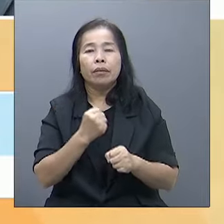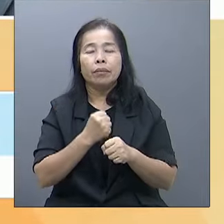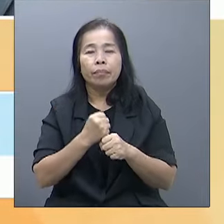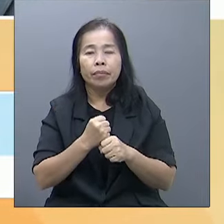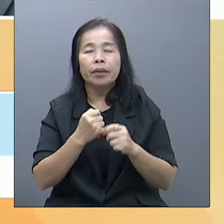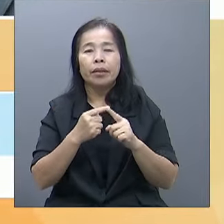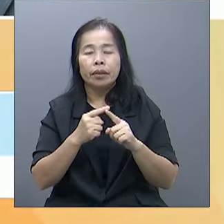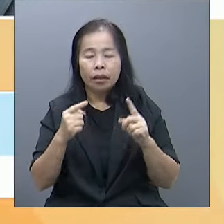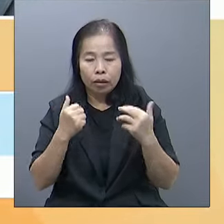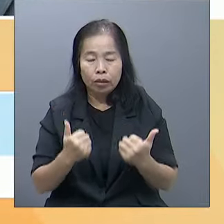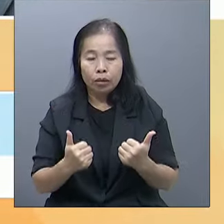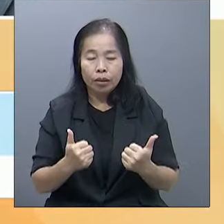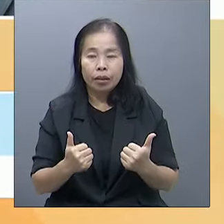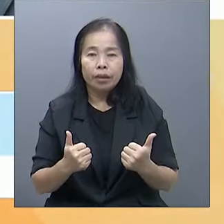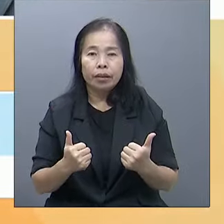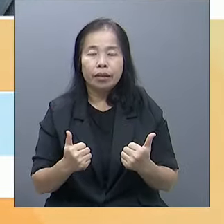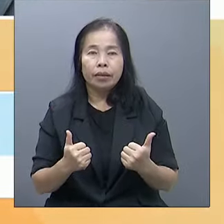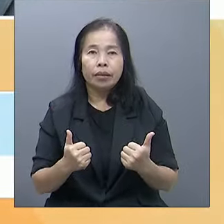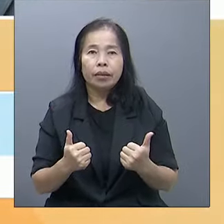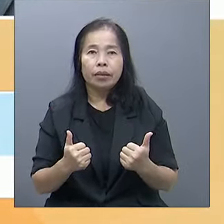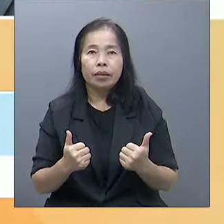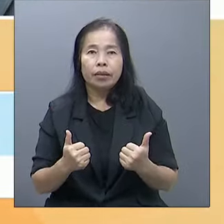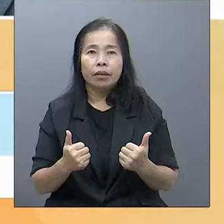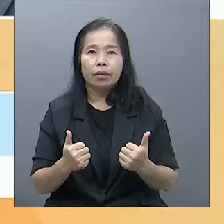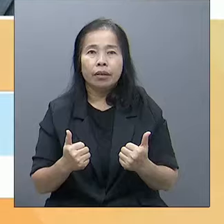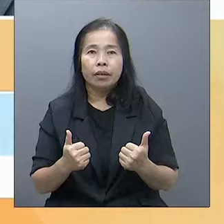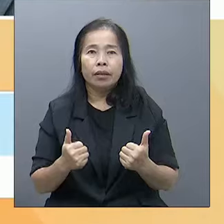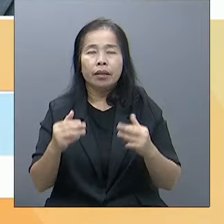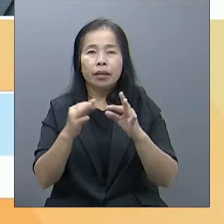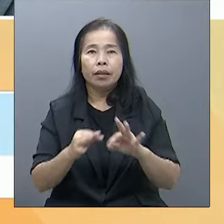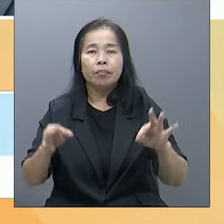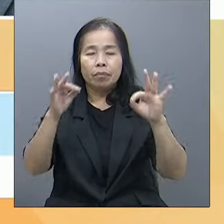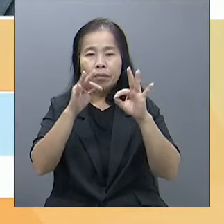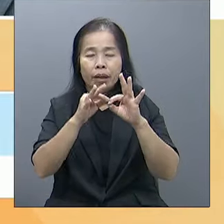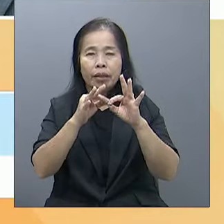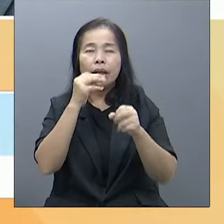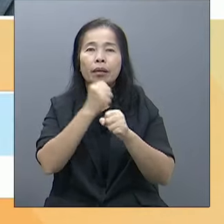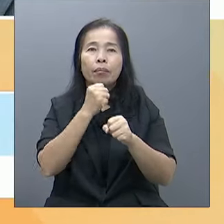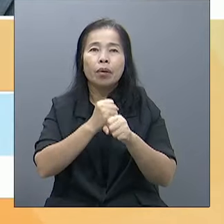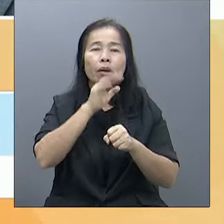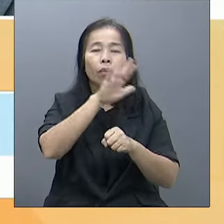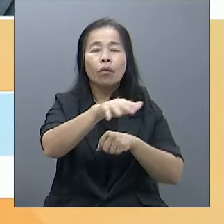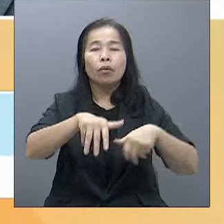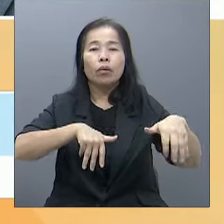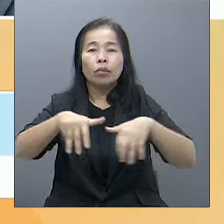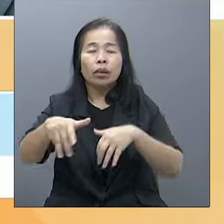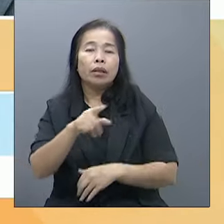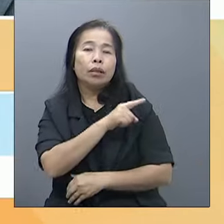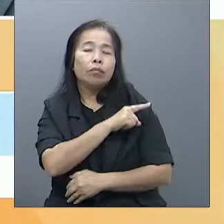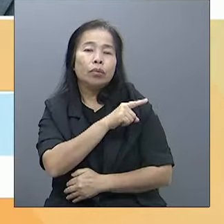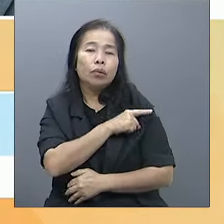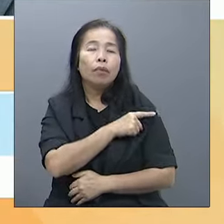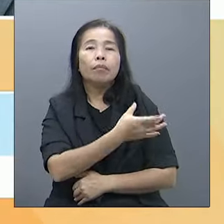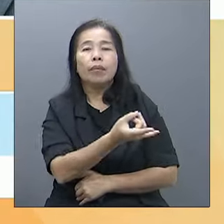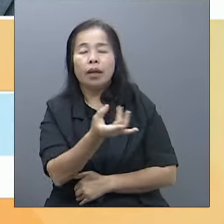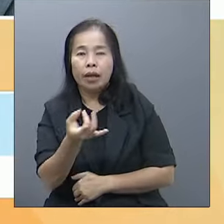แต่ในปัจจุบันเนี่ยคือมันต้องดูก่อนว่าอำนาจหน้าที่ของท้องถิ่นคืออะไรบำบัดทุกข์บำรุง